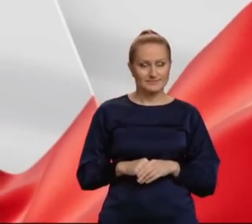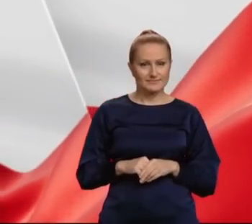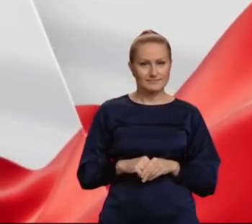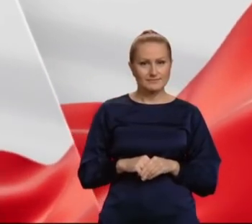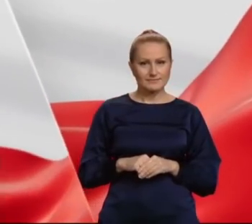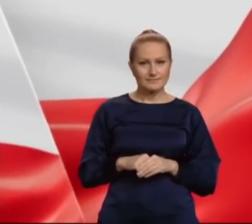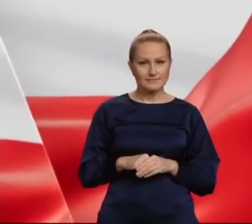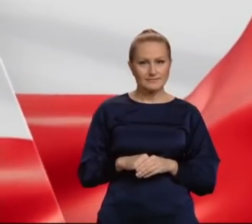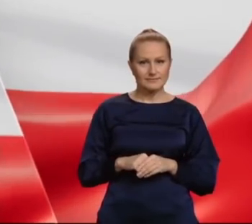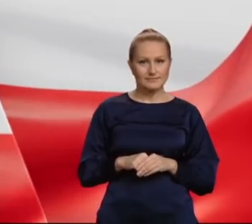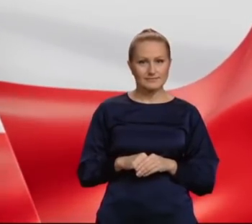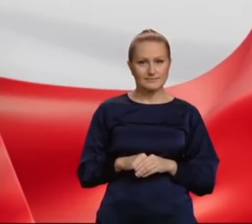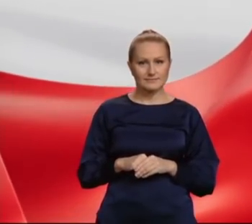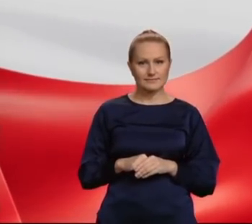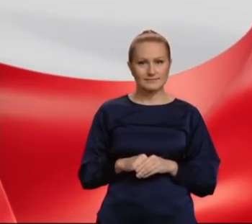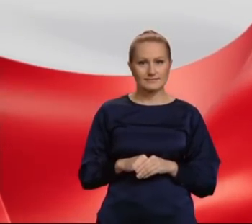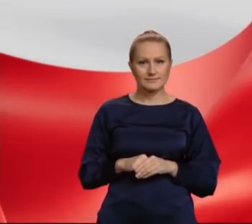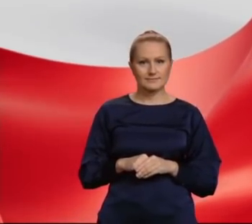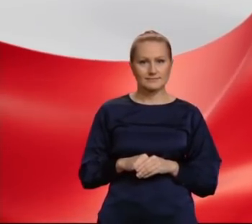Imigracja!